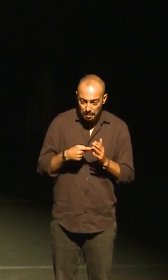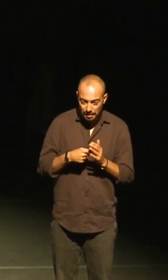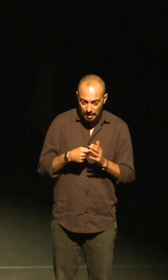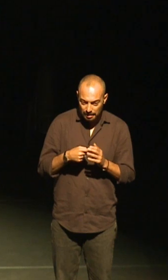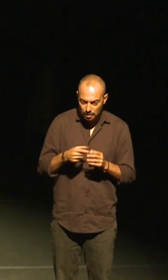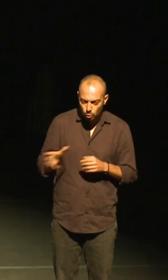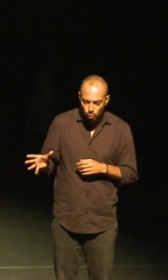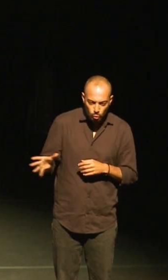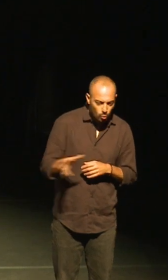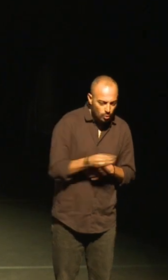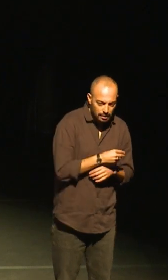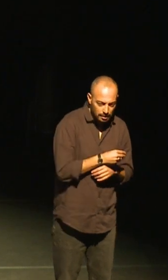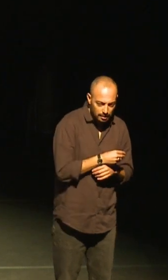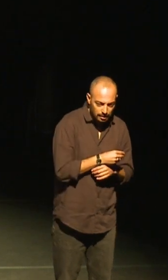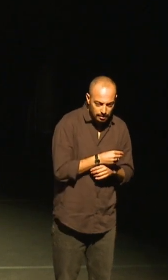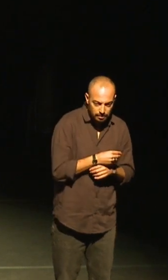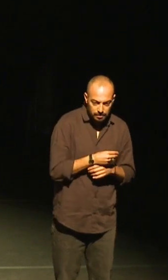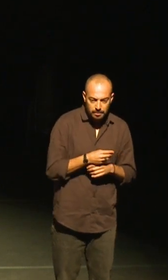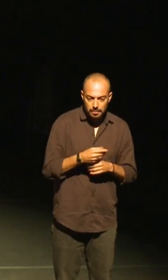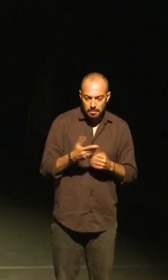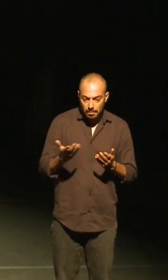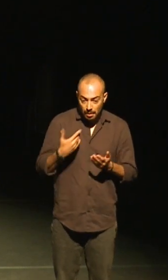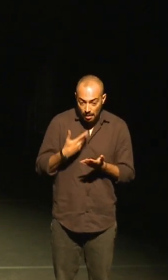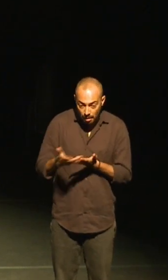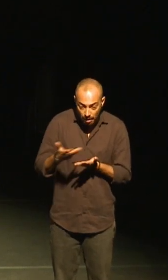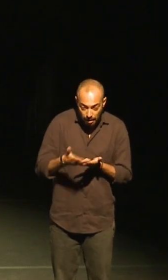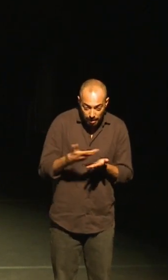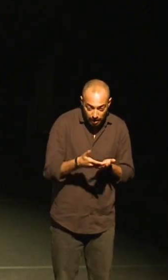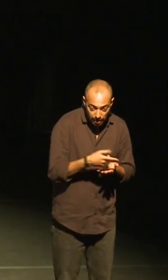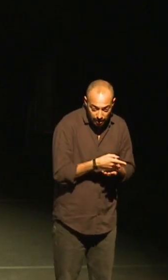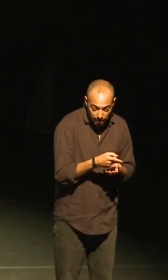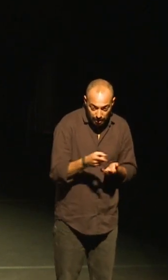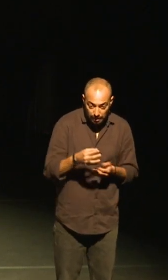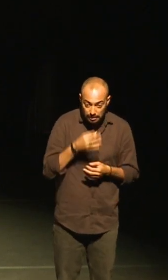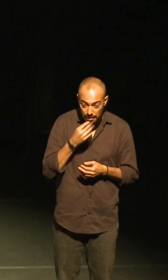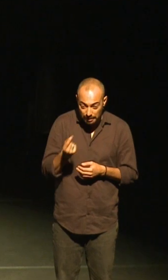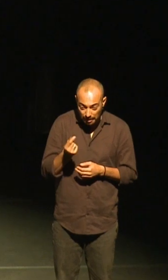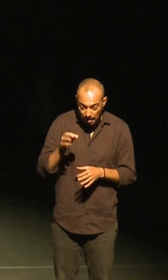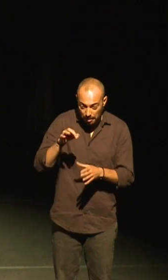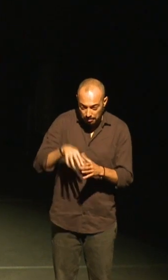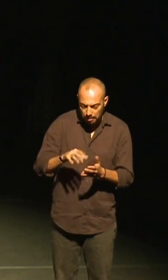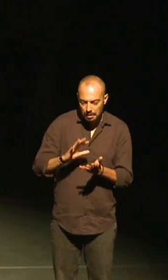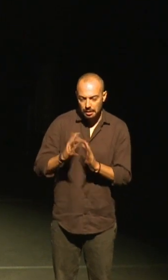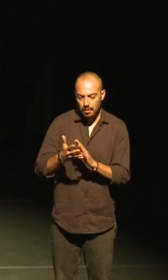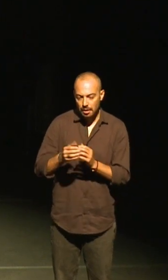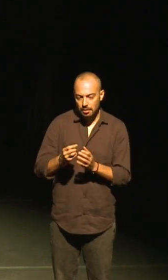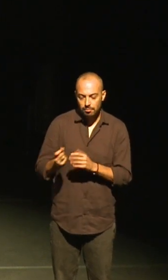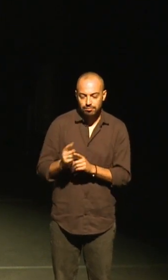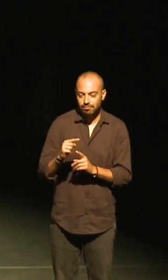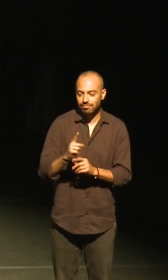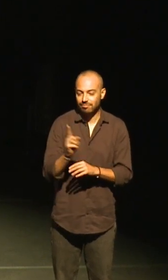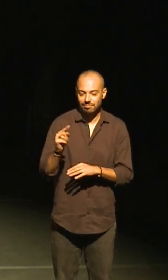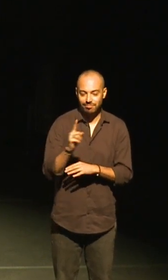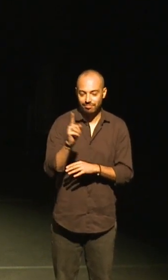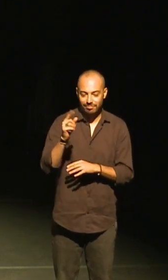i tuoi fiori tutti i tuoi semi possano diventare dei Fiori allora lì veramente riesci a ottenere il meglio della tua comunità e